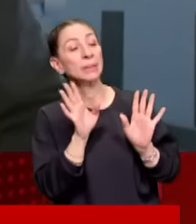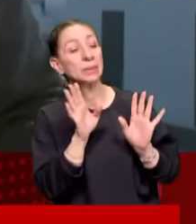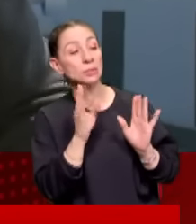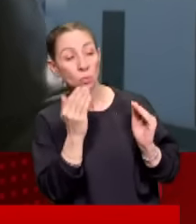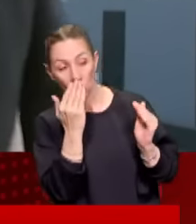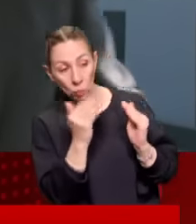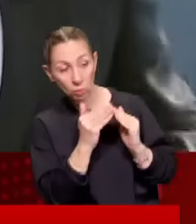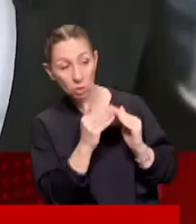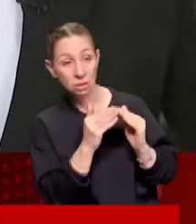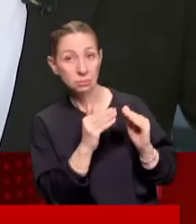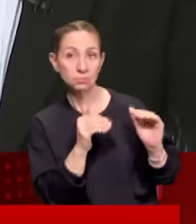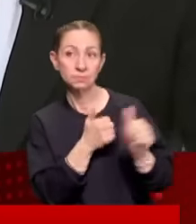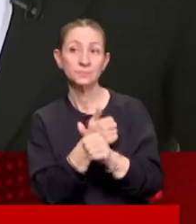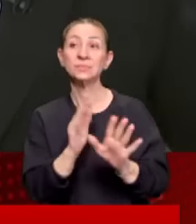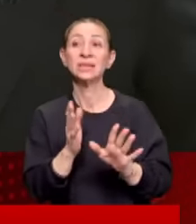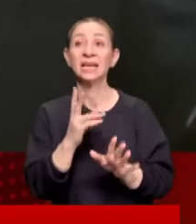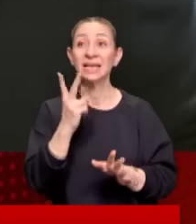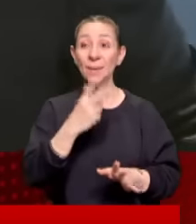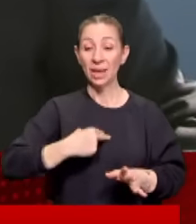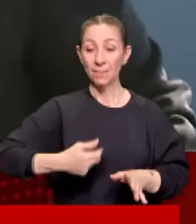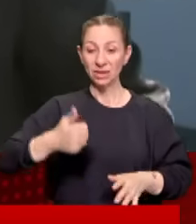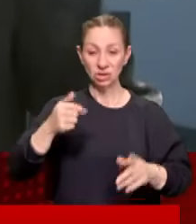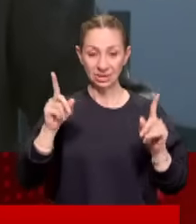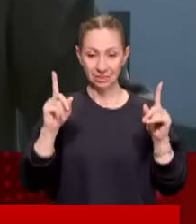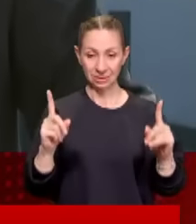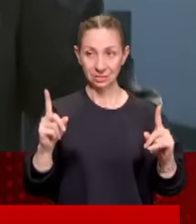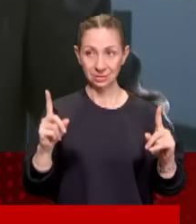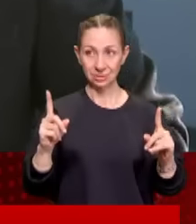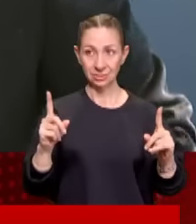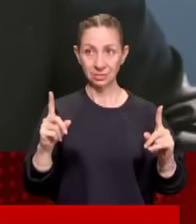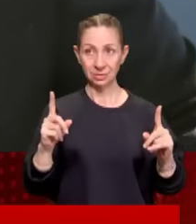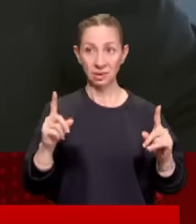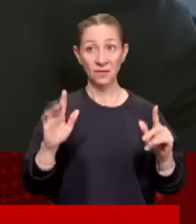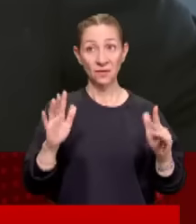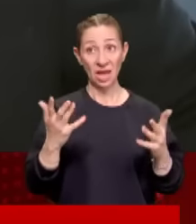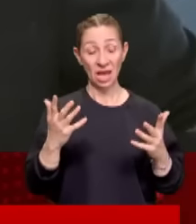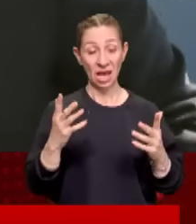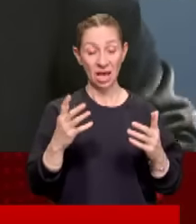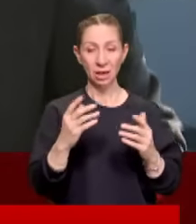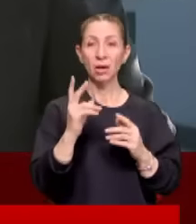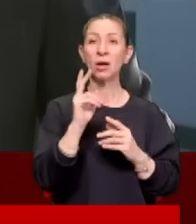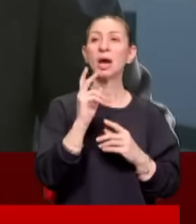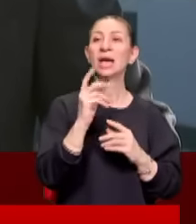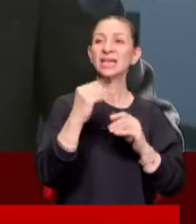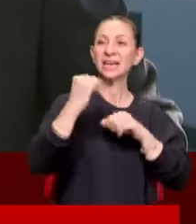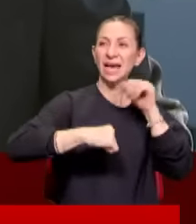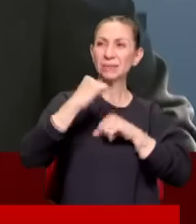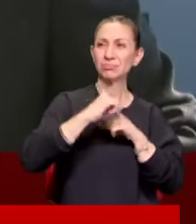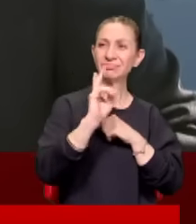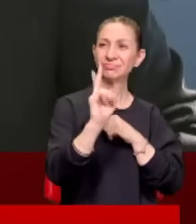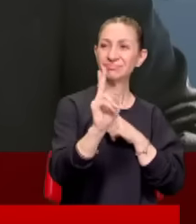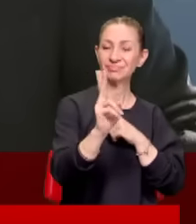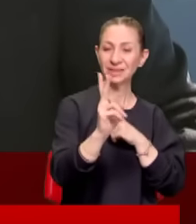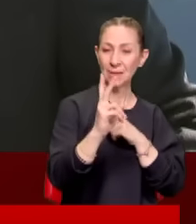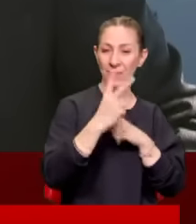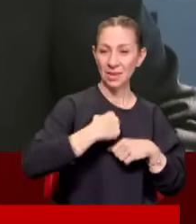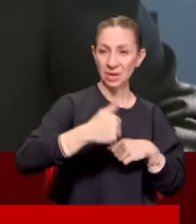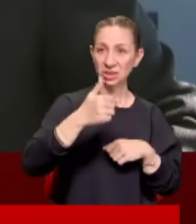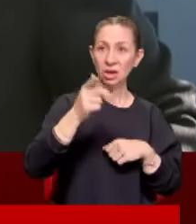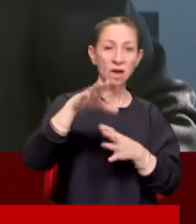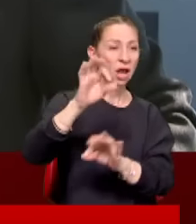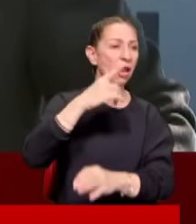niteliğini öne çıkartmak yerine iki belediye başkanının ya da karşıdaki belediye başkanlarınınla ilişkin